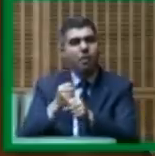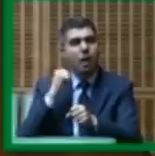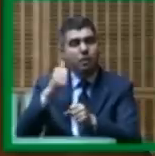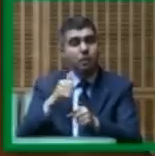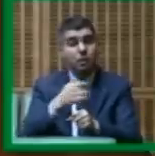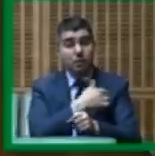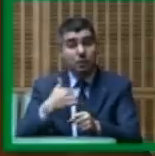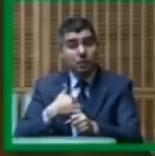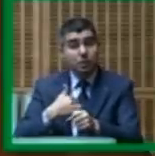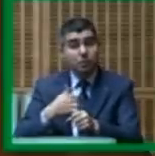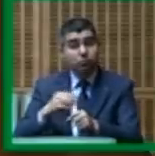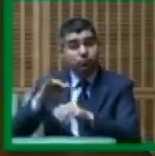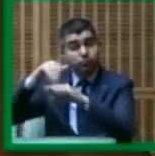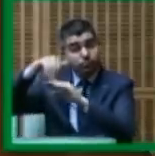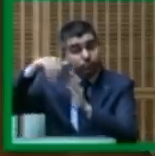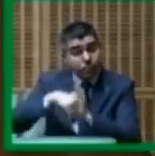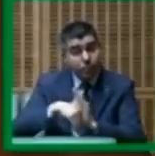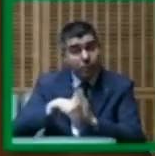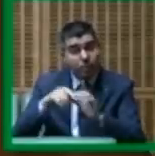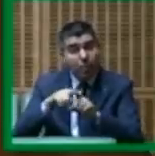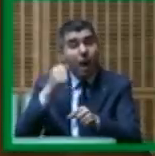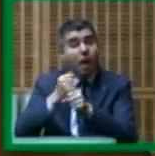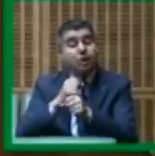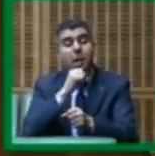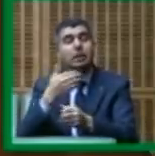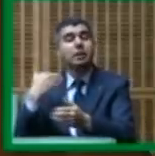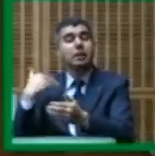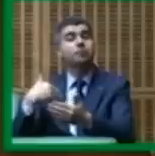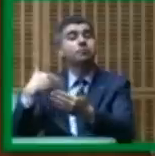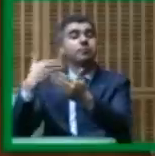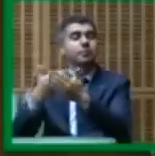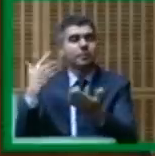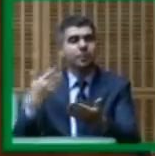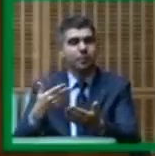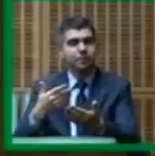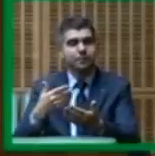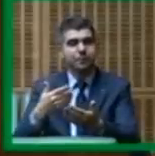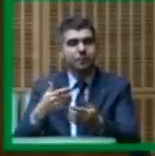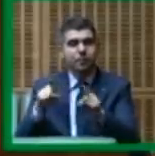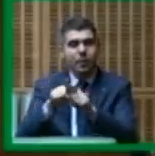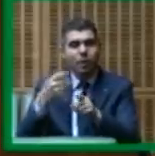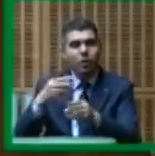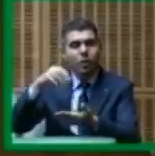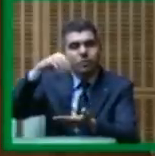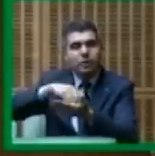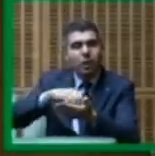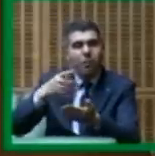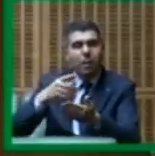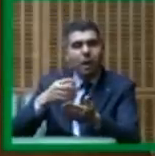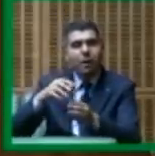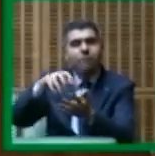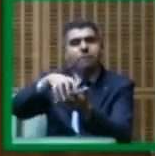ديالو، ولكن خدم وانتج بحال اللي قال الاخ قبيله، غرسوا فاكلنا ونغرسوا